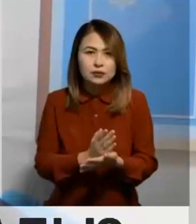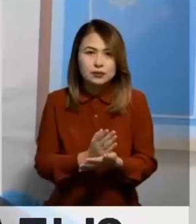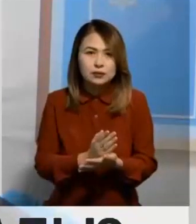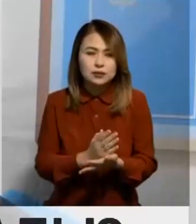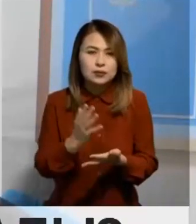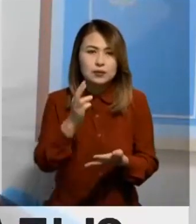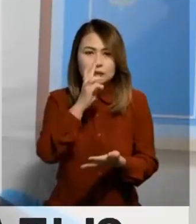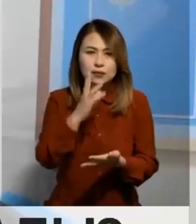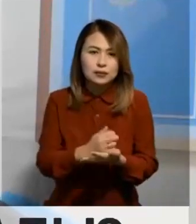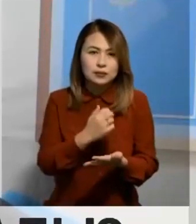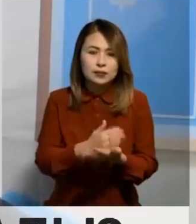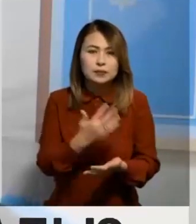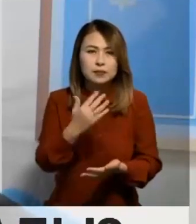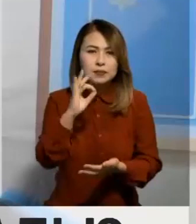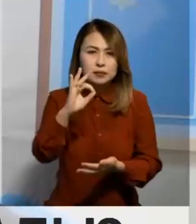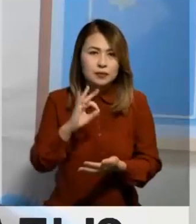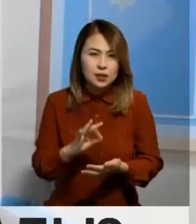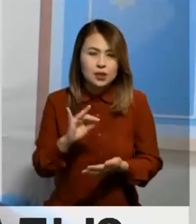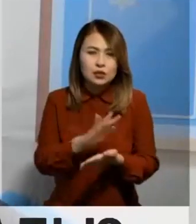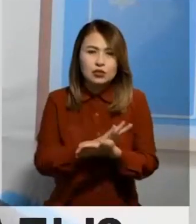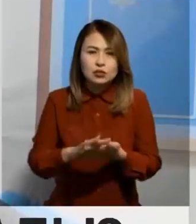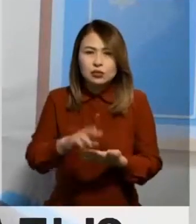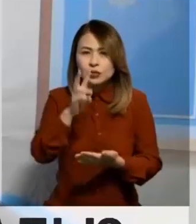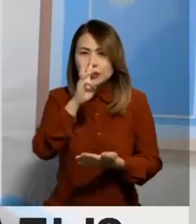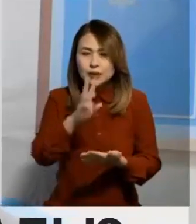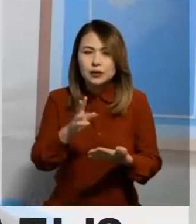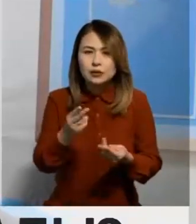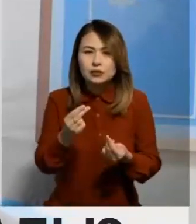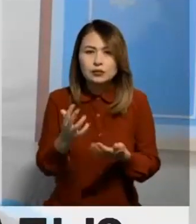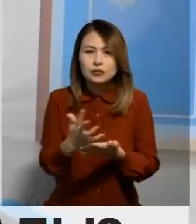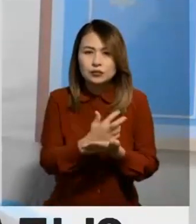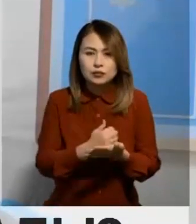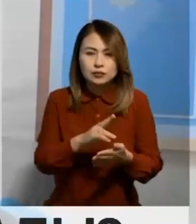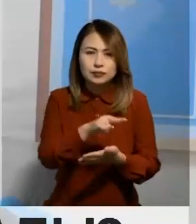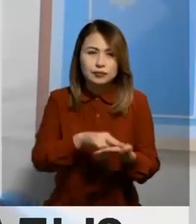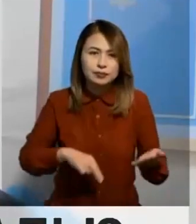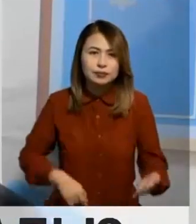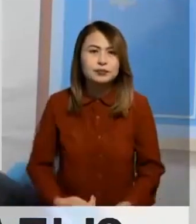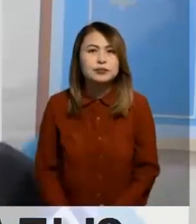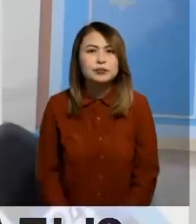тапқан табысынан 5%, сосын таза табысы тәркіленетін болады.